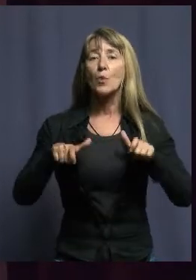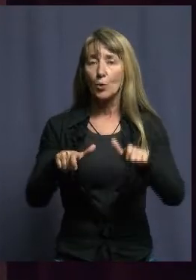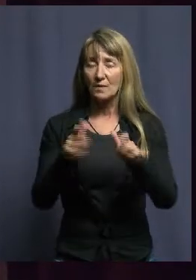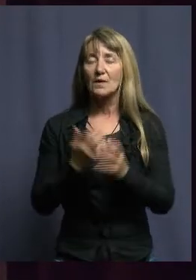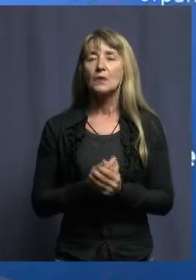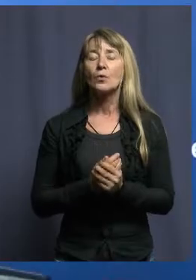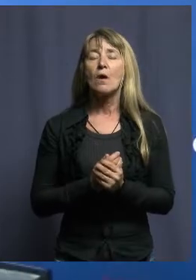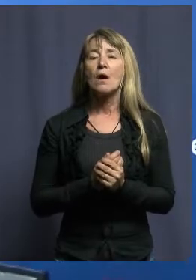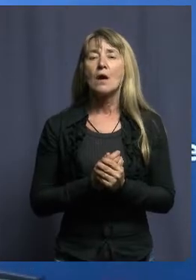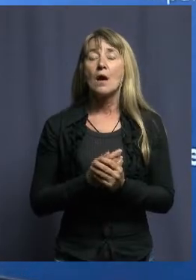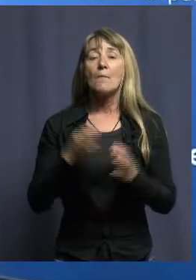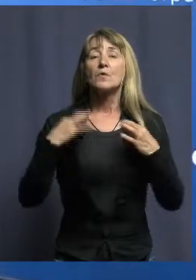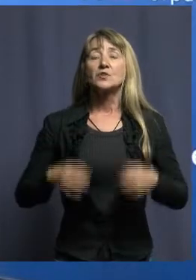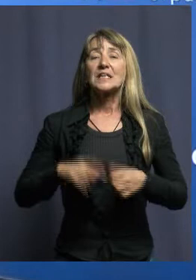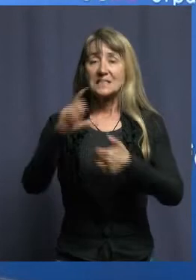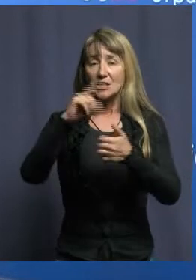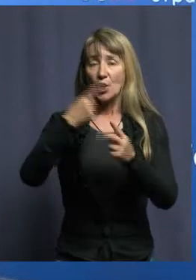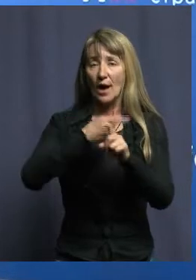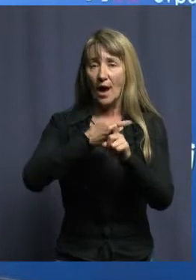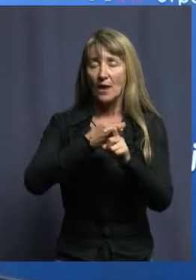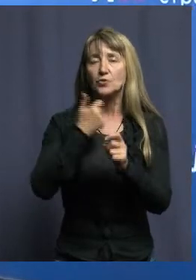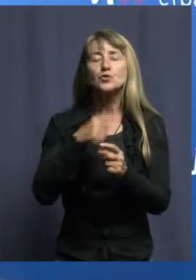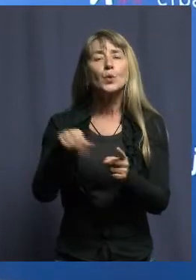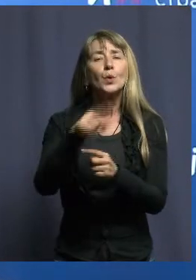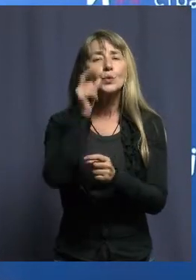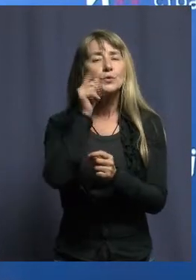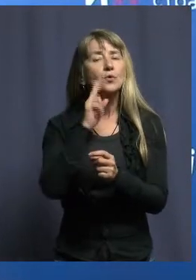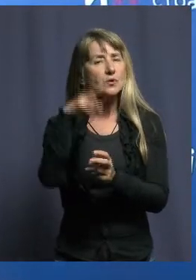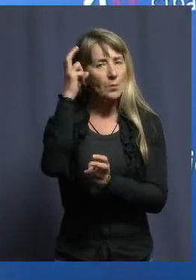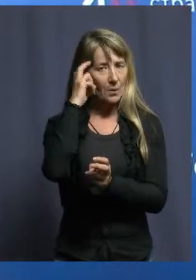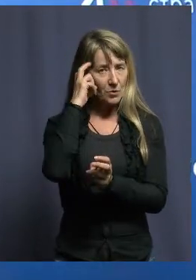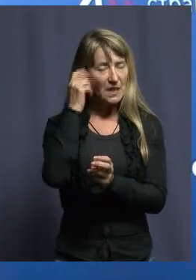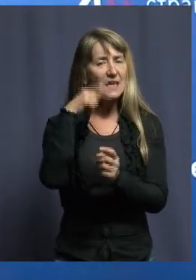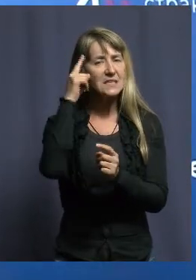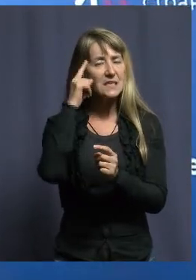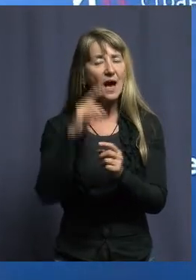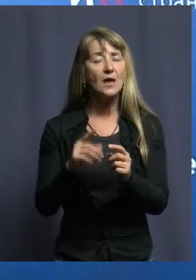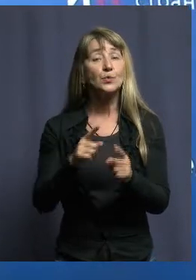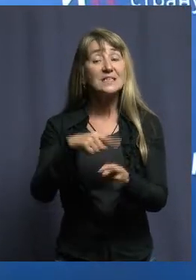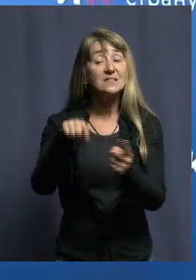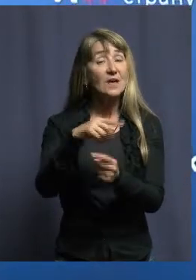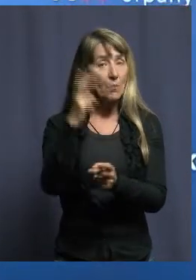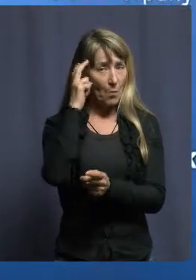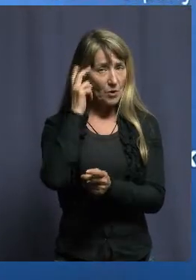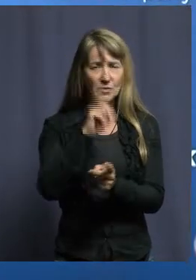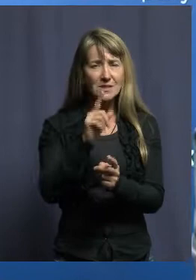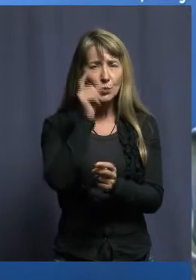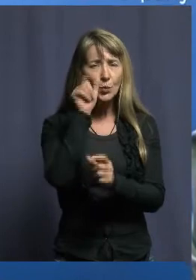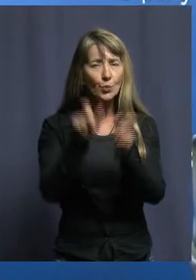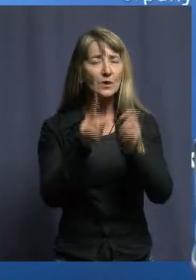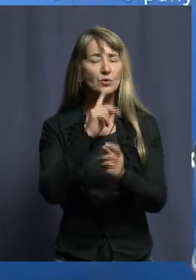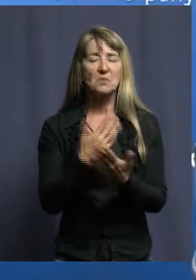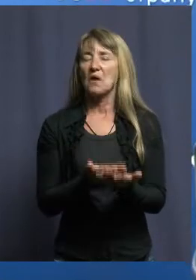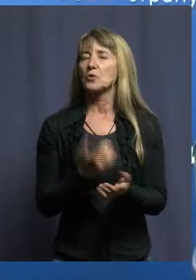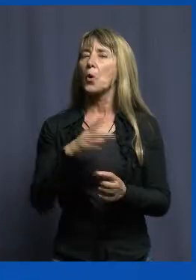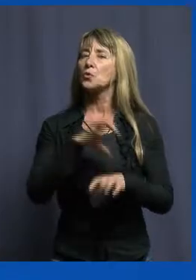tako dalje, profesor doktor Sneža Katić i tako dalje. To su ljudi koji su prepoznatljivi, znaju ih svi, i to nisu samo ljudi koji su samo, eto